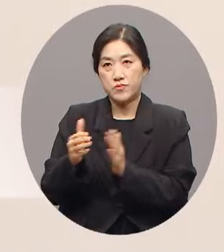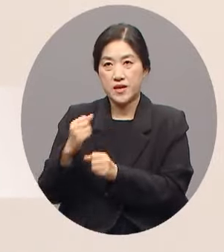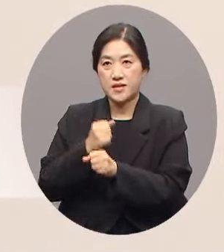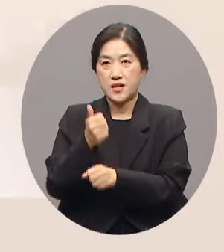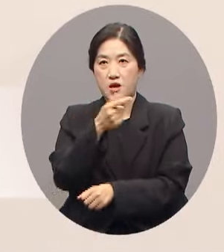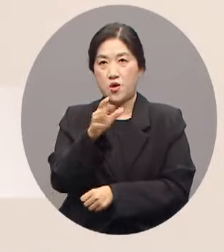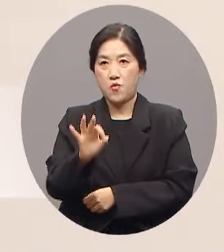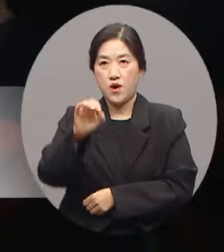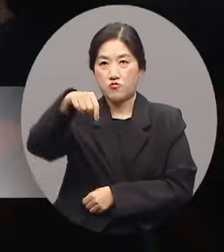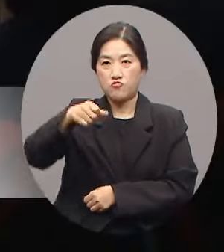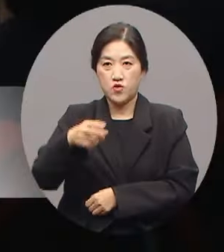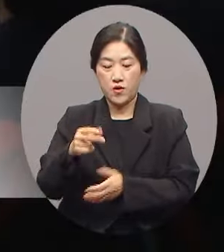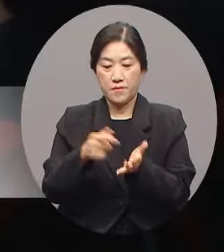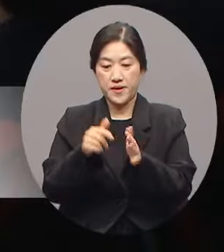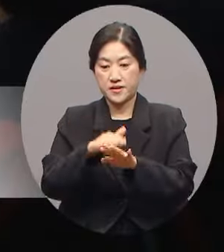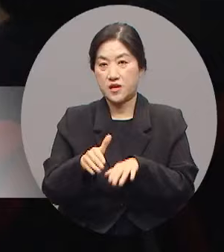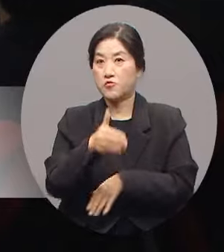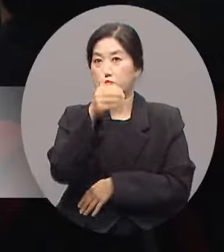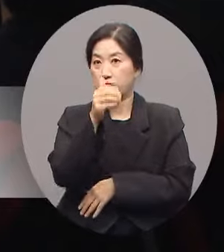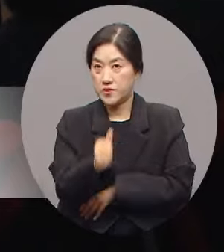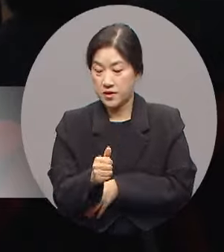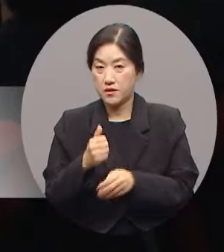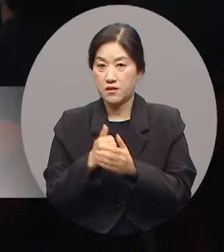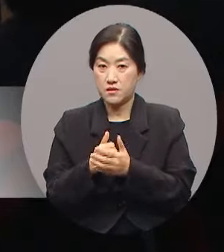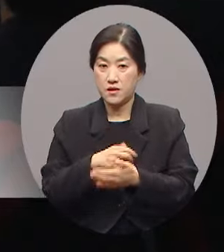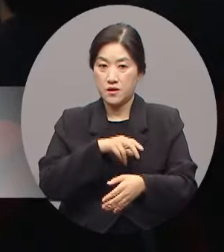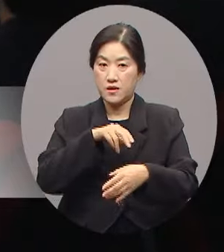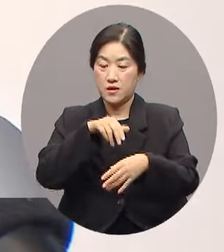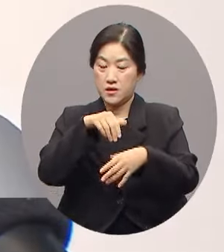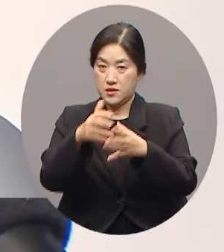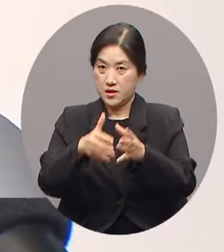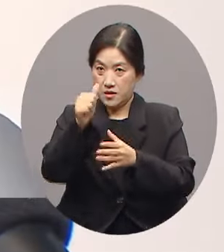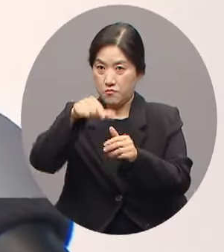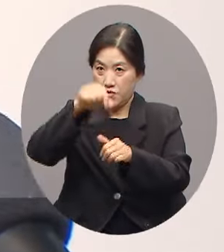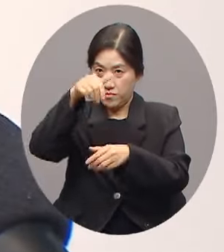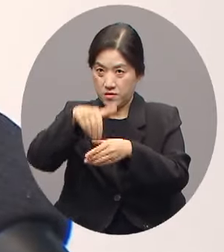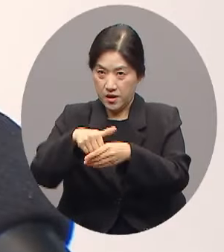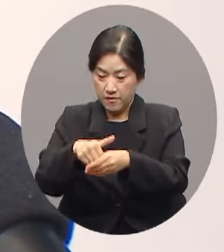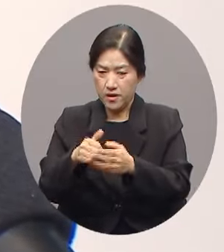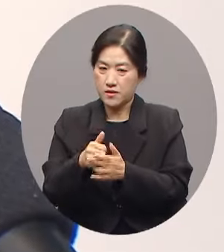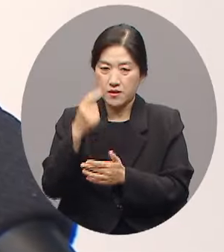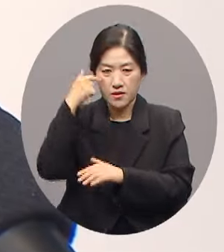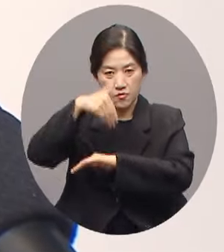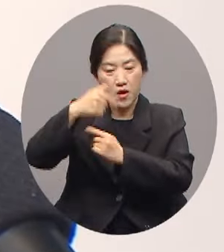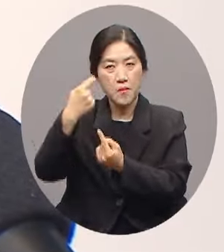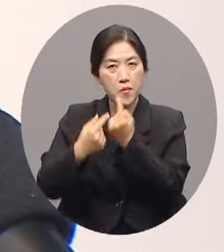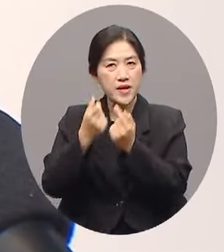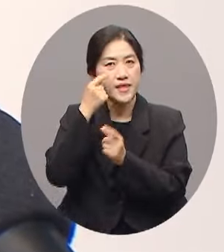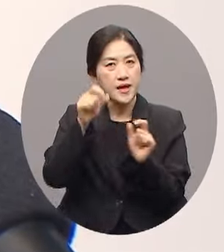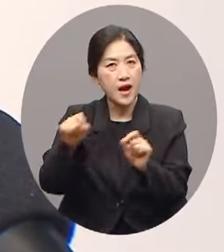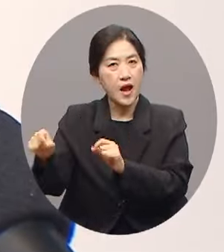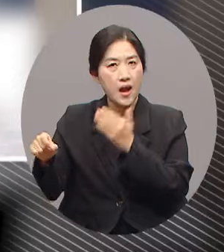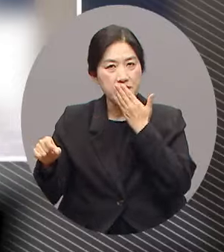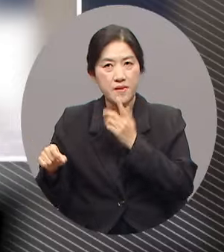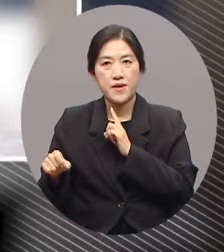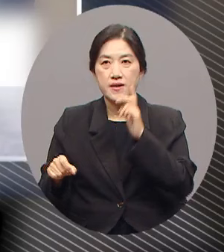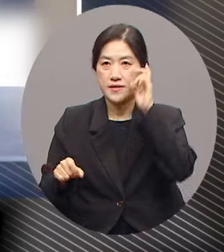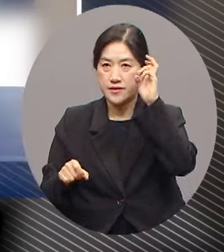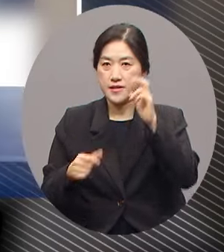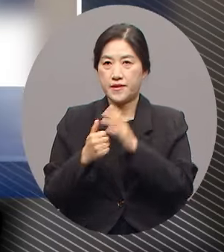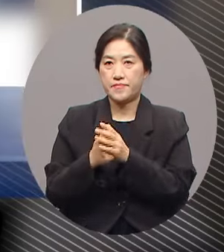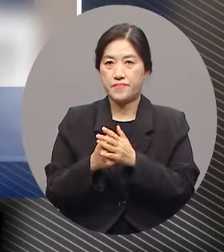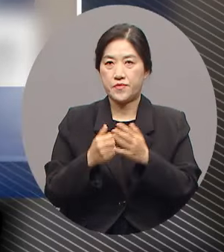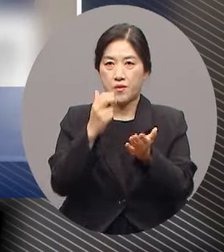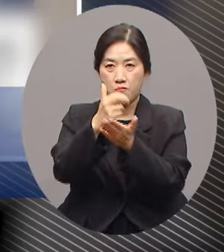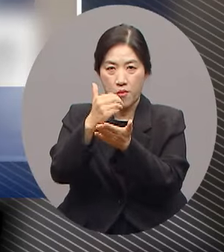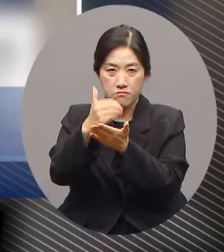황우여 비대위원장은 전당대회 일정이 당초 예상보다 한 달가량 늦어질 수 있다고 예고했습니다. 당원